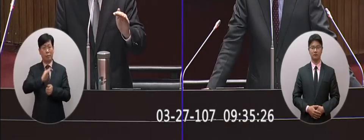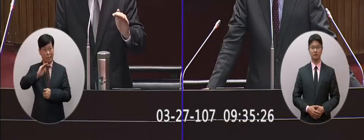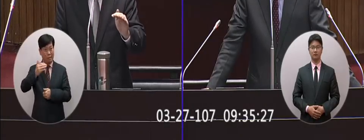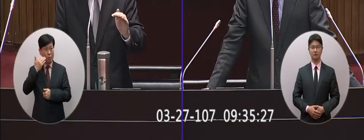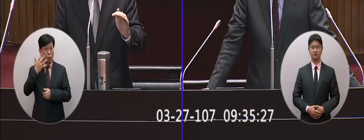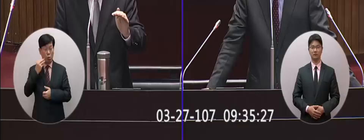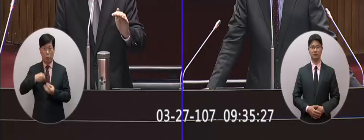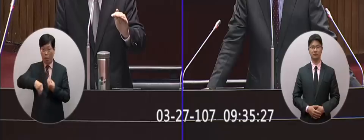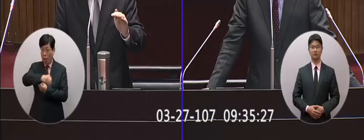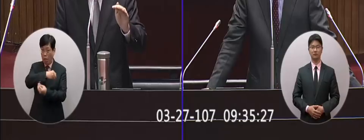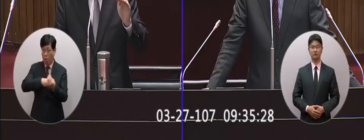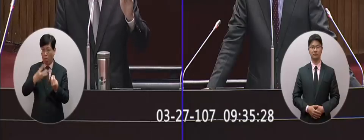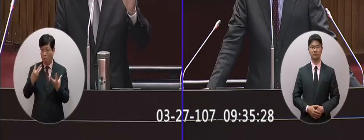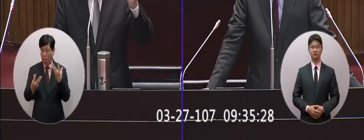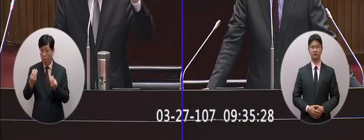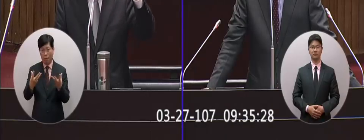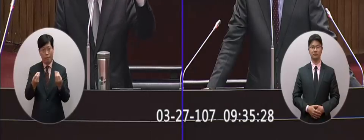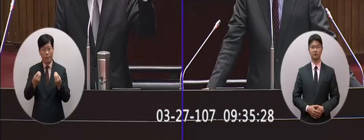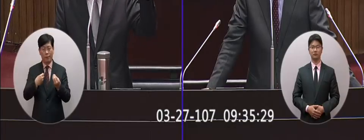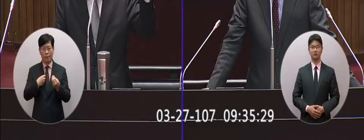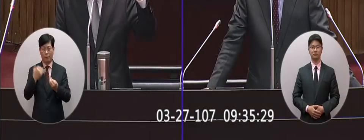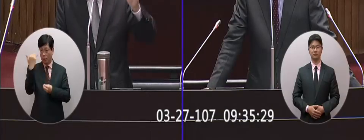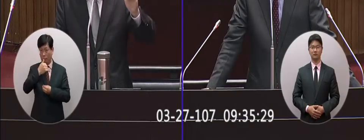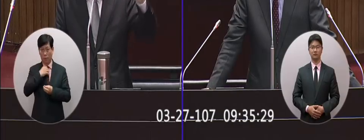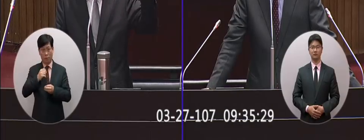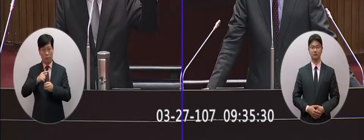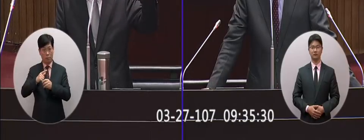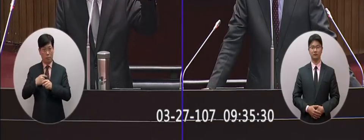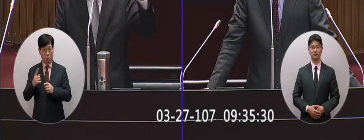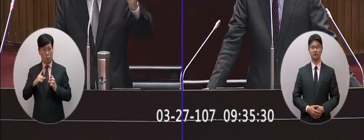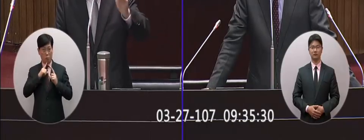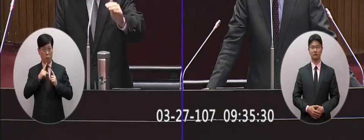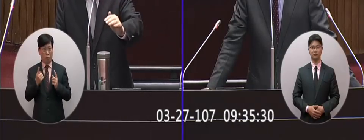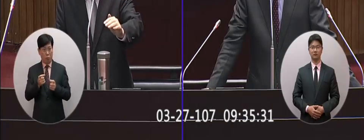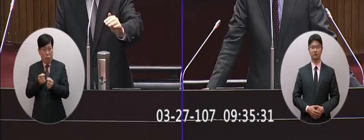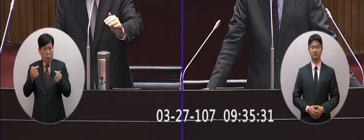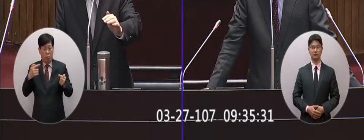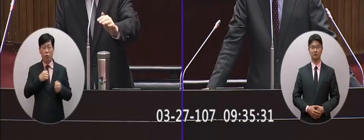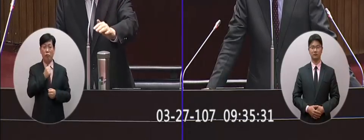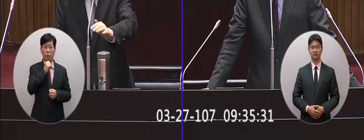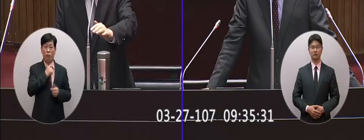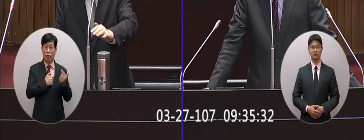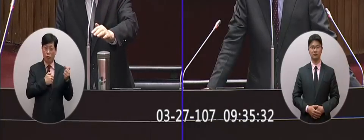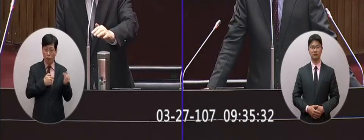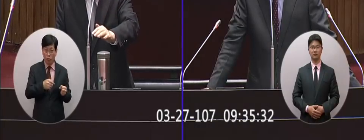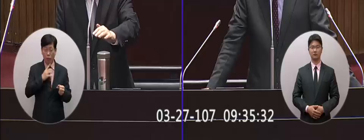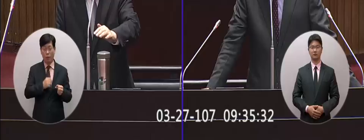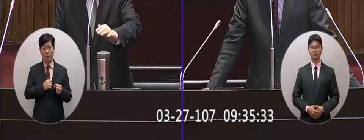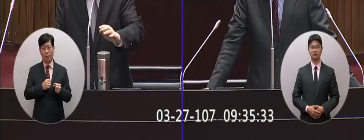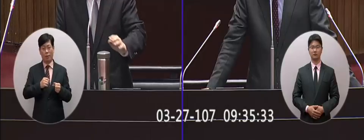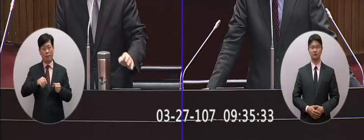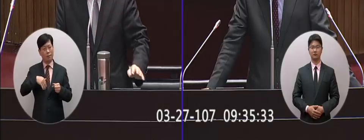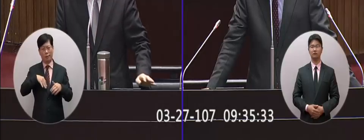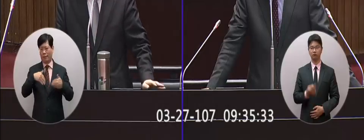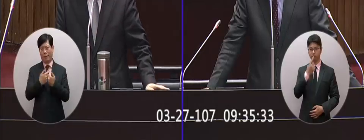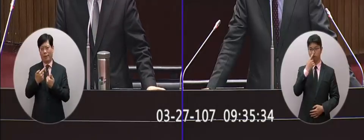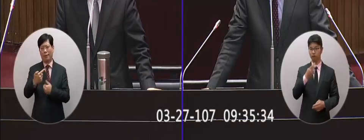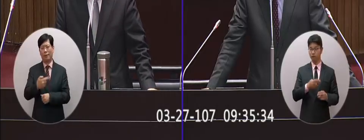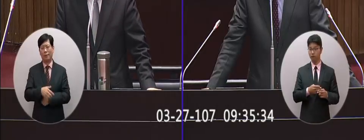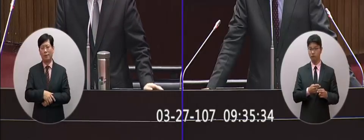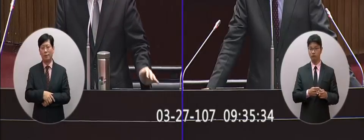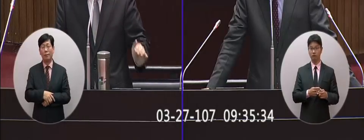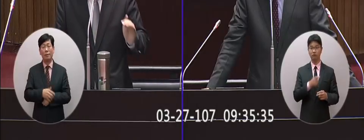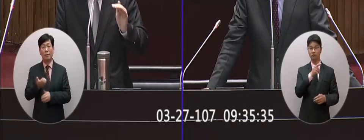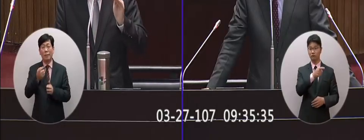不做这样的措施的话，那会变大者恒大，富者恒富，小者恒小，贫 平则更平呐、 啊。我相信 那至